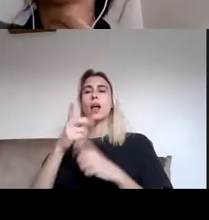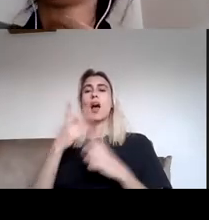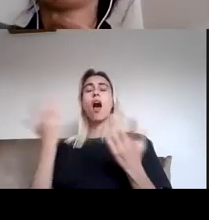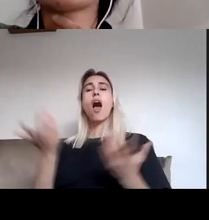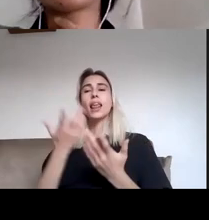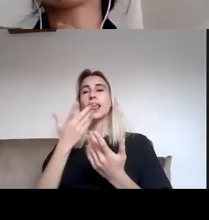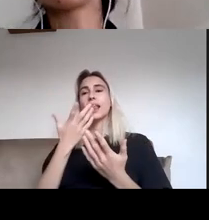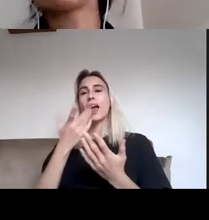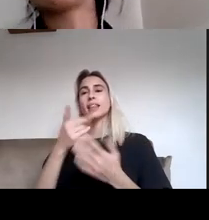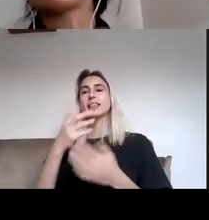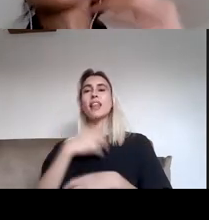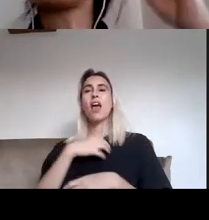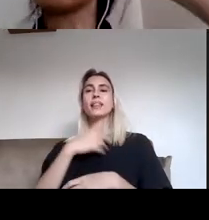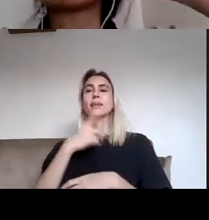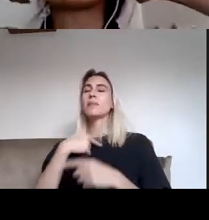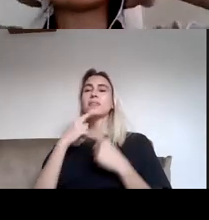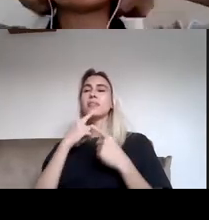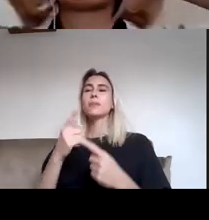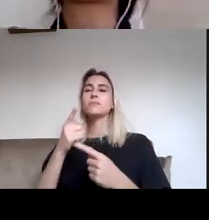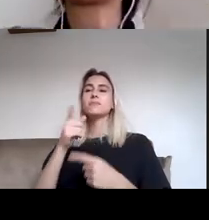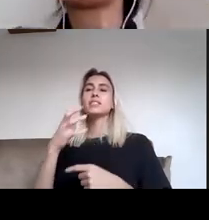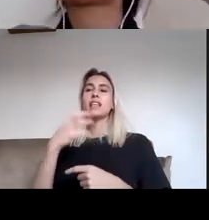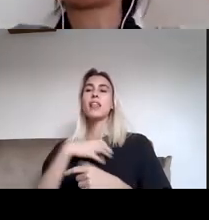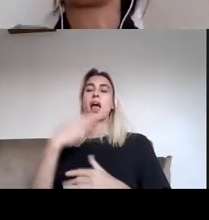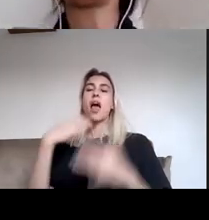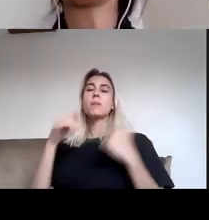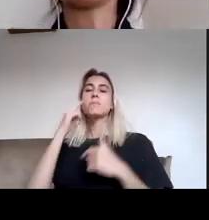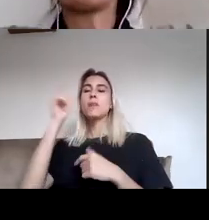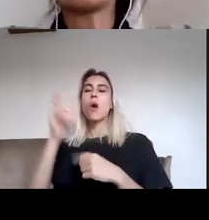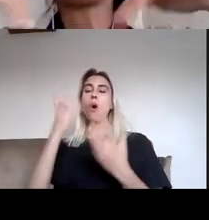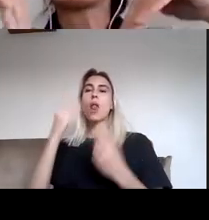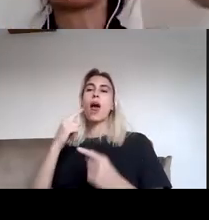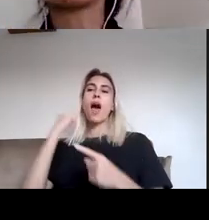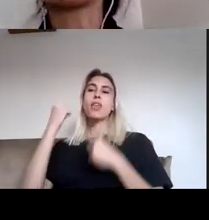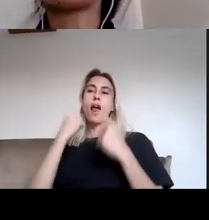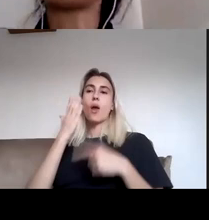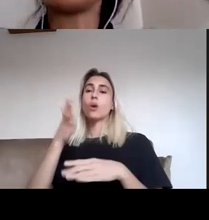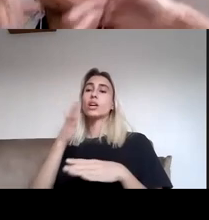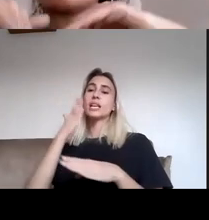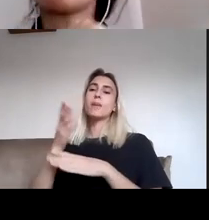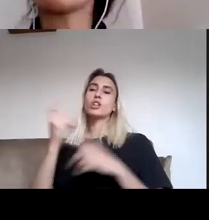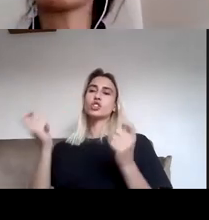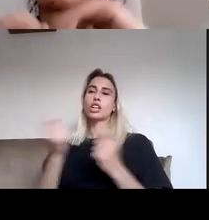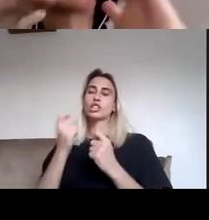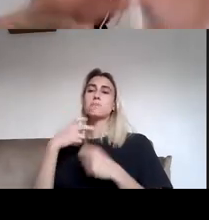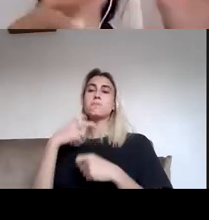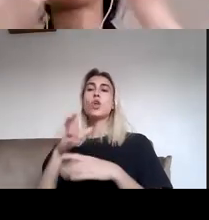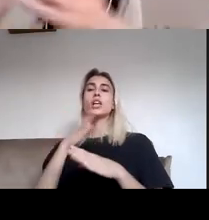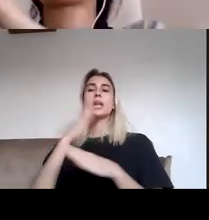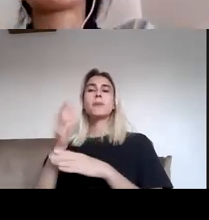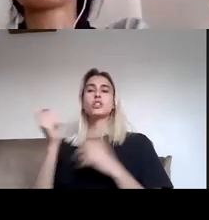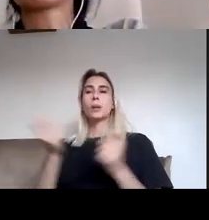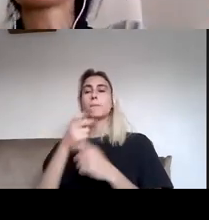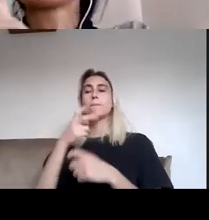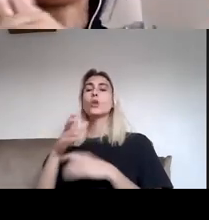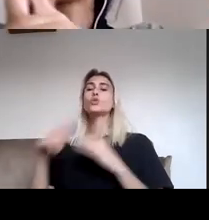kendilerini ben çünkü öyle dedim. Yani kendinizi bir engelli birey olarak hayal edin ve oraya girmeye çalışın. Yani metroya girmeye çalışın, metrodan